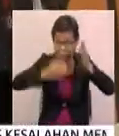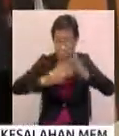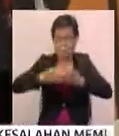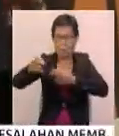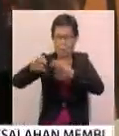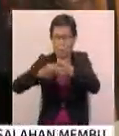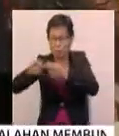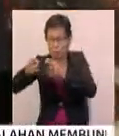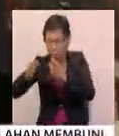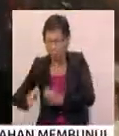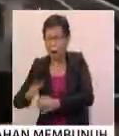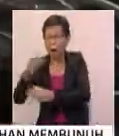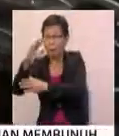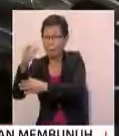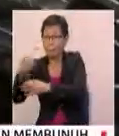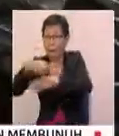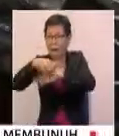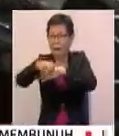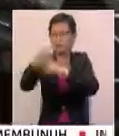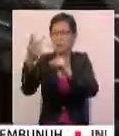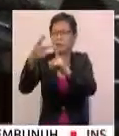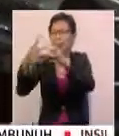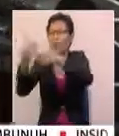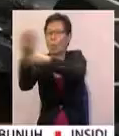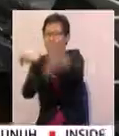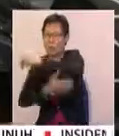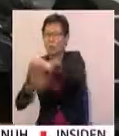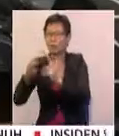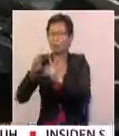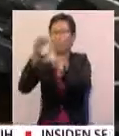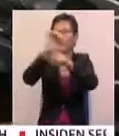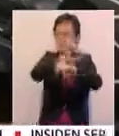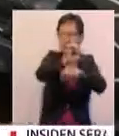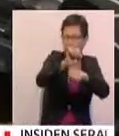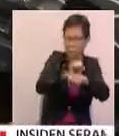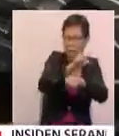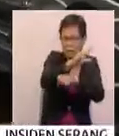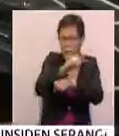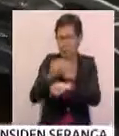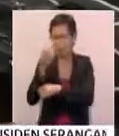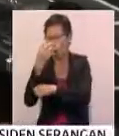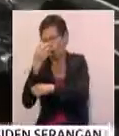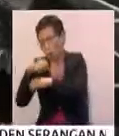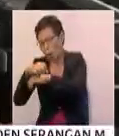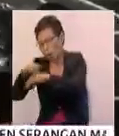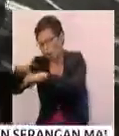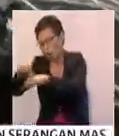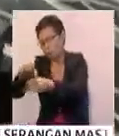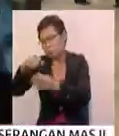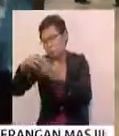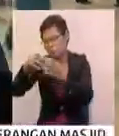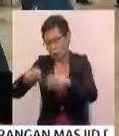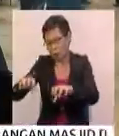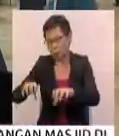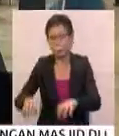pengusaha telur ayam turut mengeksportnya ke luar negara terutama Singapura dan Hong Kong